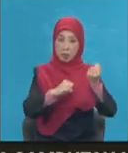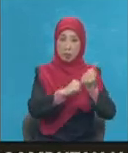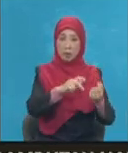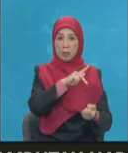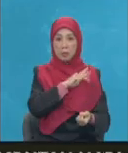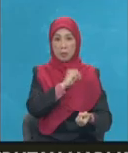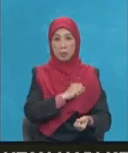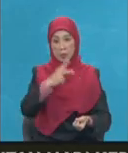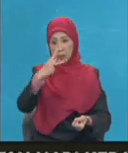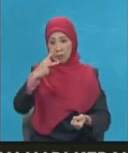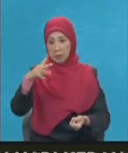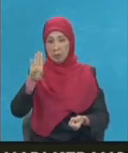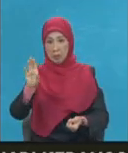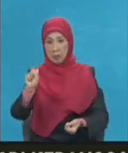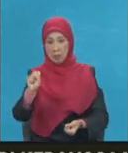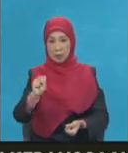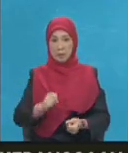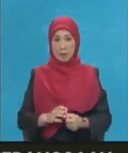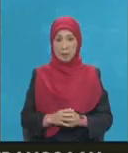Kementerian Kebudayaan Belia dan Sukan.